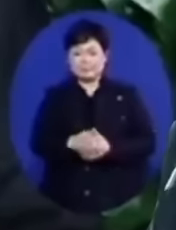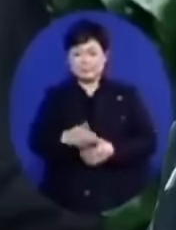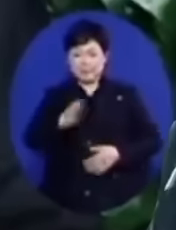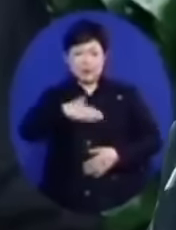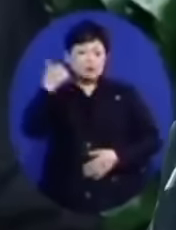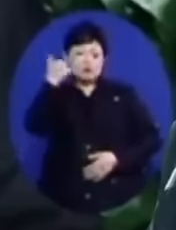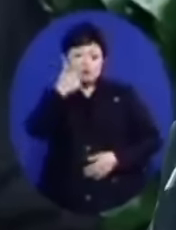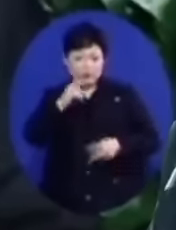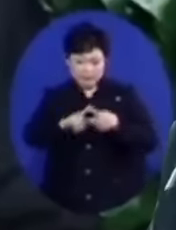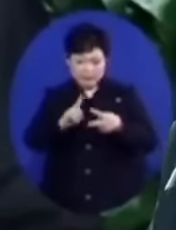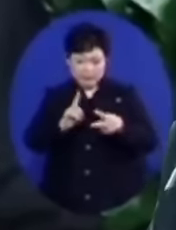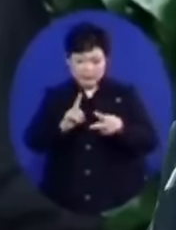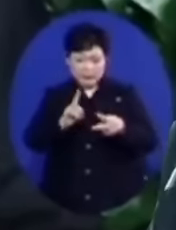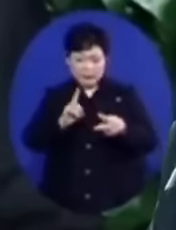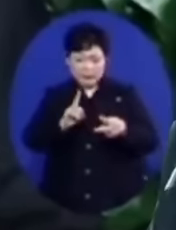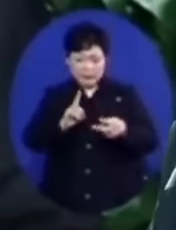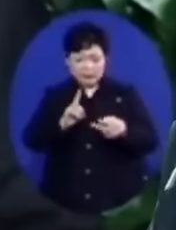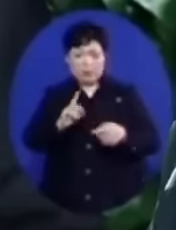정체성이 없습니다.